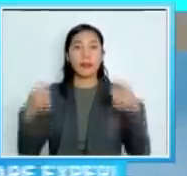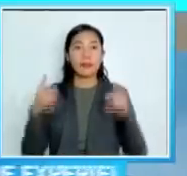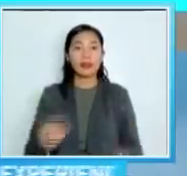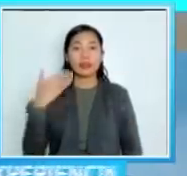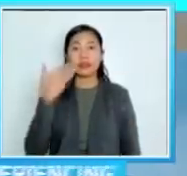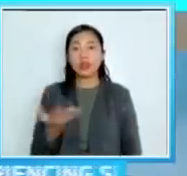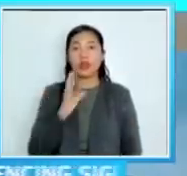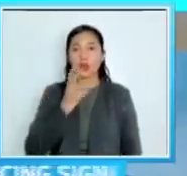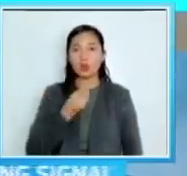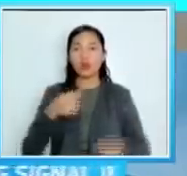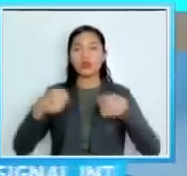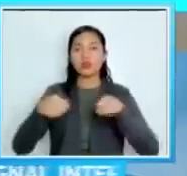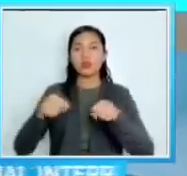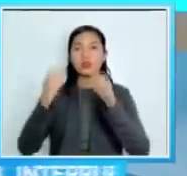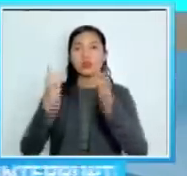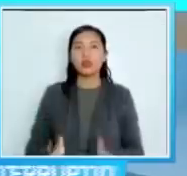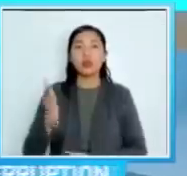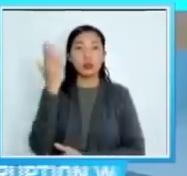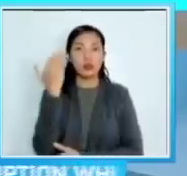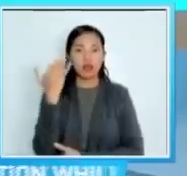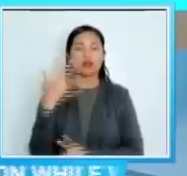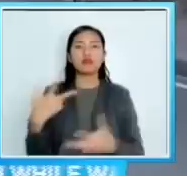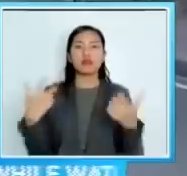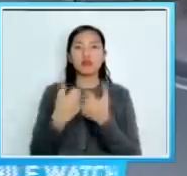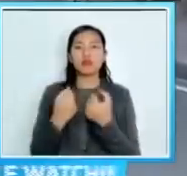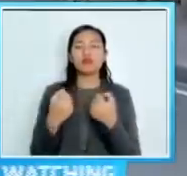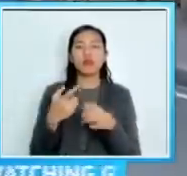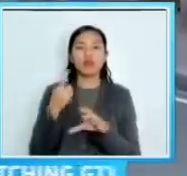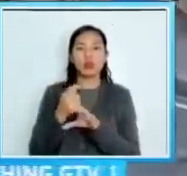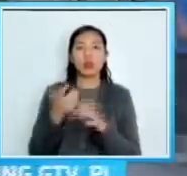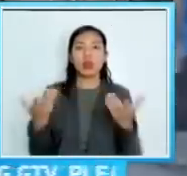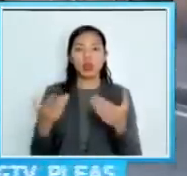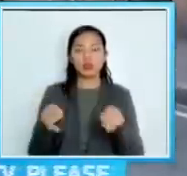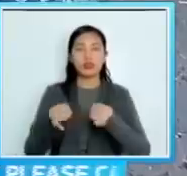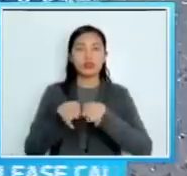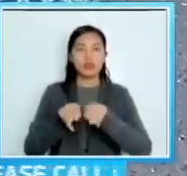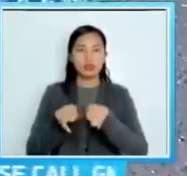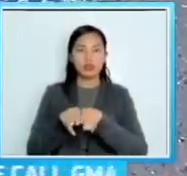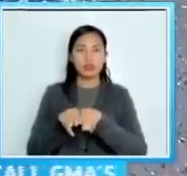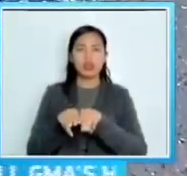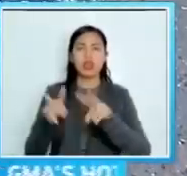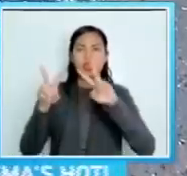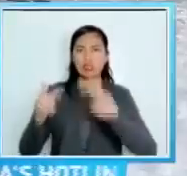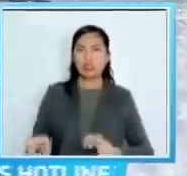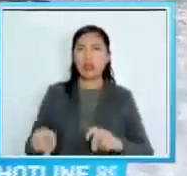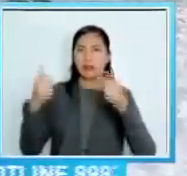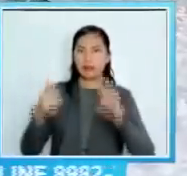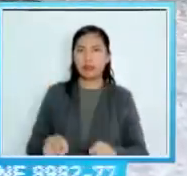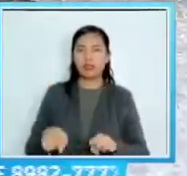rider matapos pumailalim sa isang trailer truck sa Marikina. Base sa investigasyon, nawalan daw ng preno ang truck na may dalang